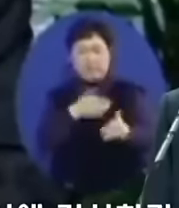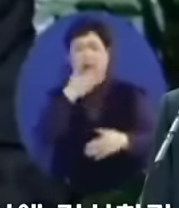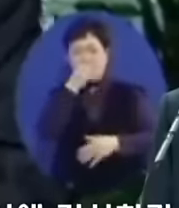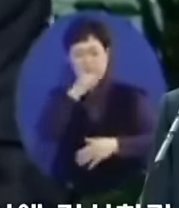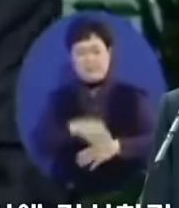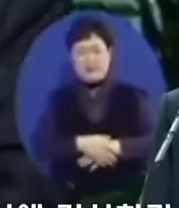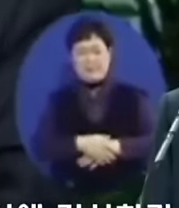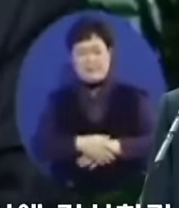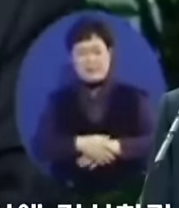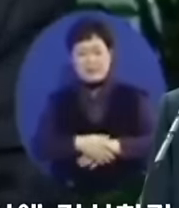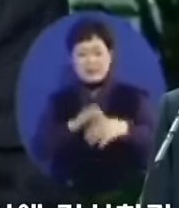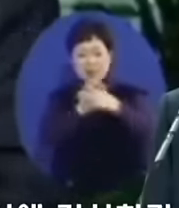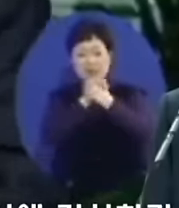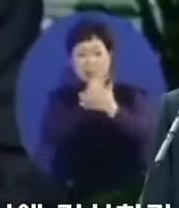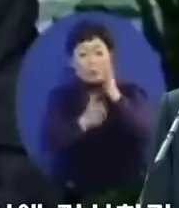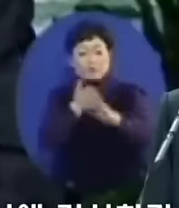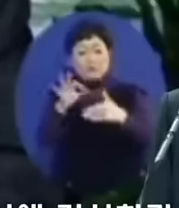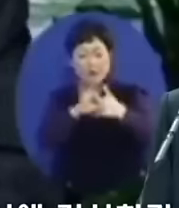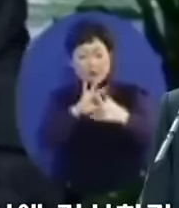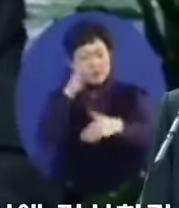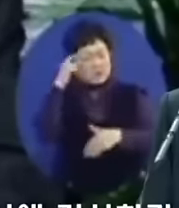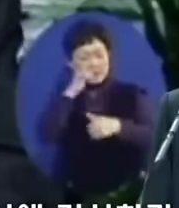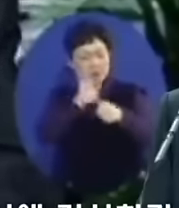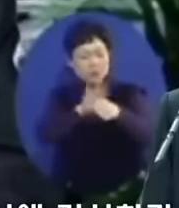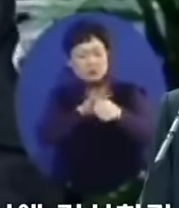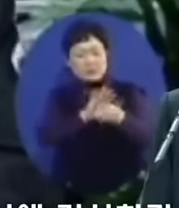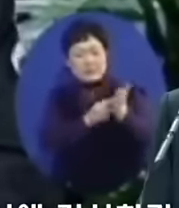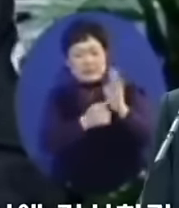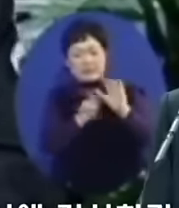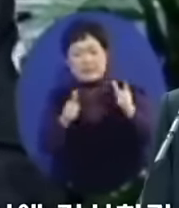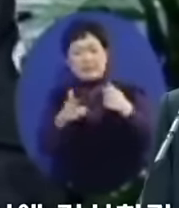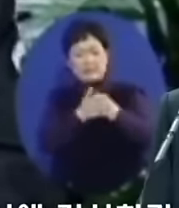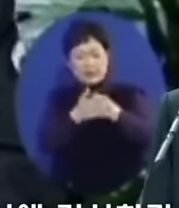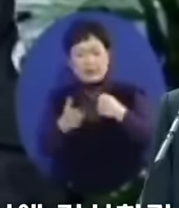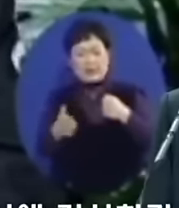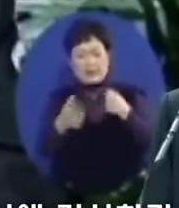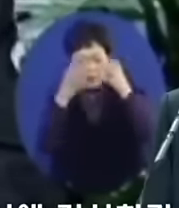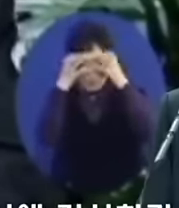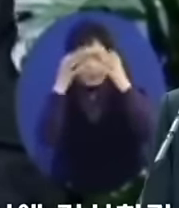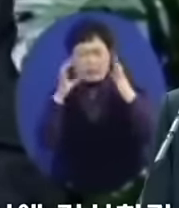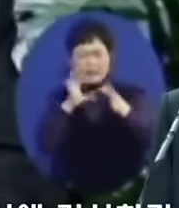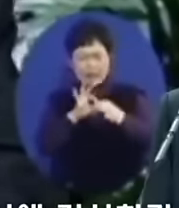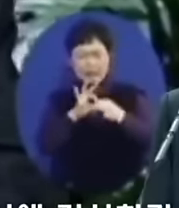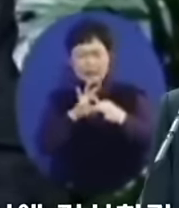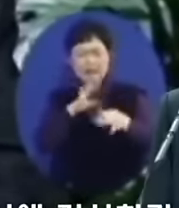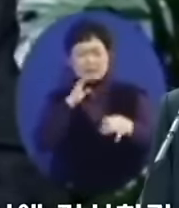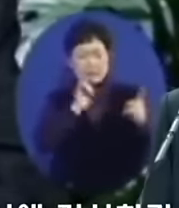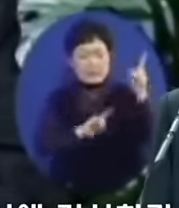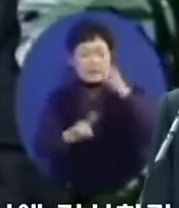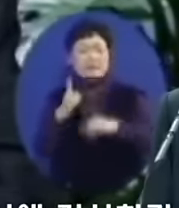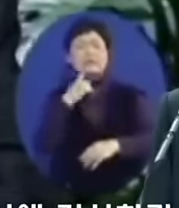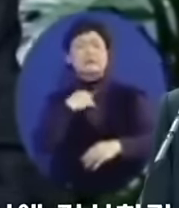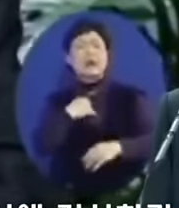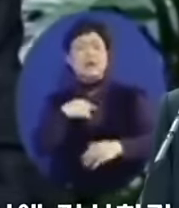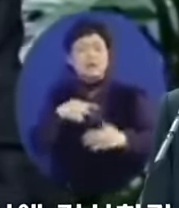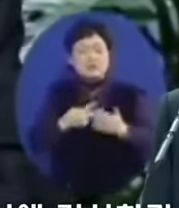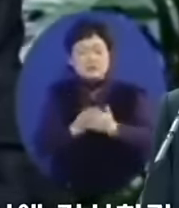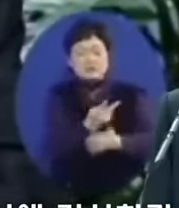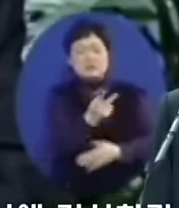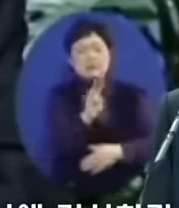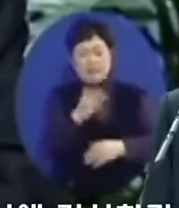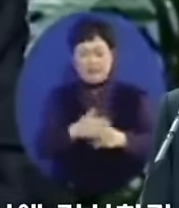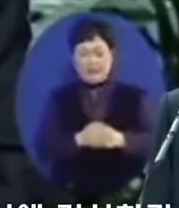것입니다. 기도하지 아니하면 성령의 도우심이 나타나지 않기 때문에 고난에 상처를 입고 쓰러지고 마는